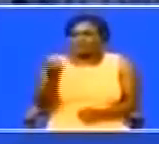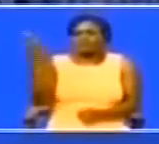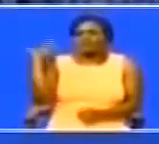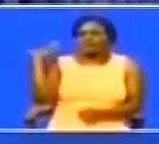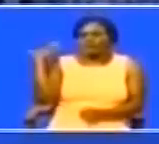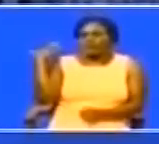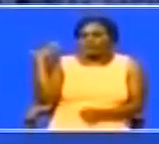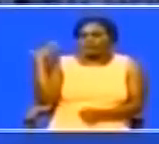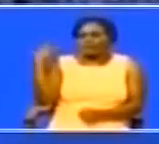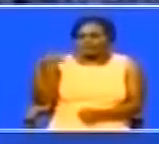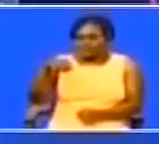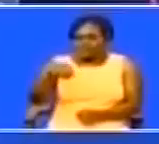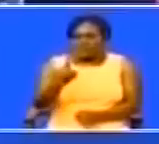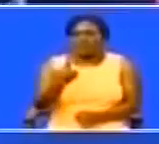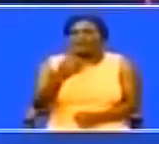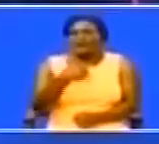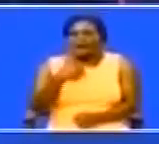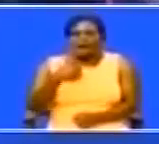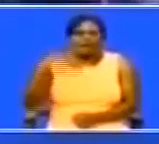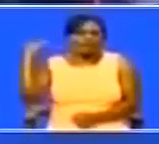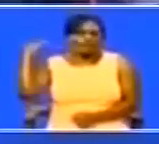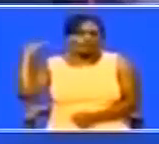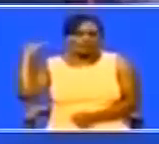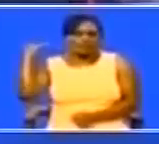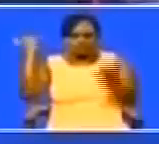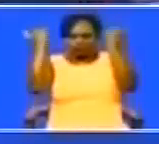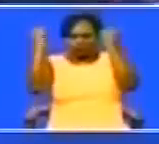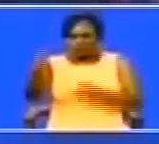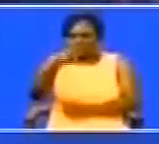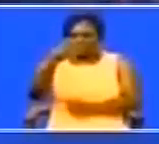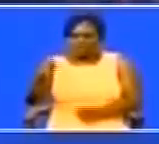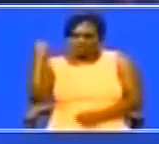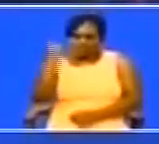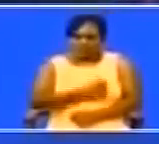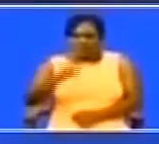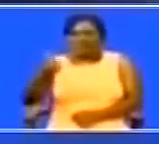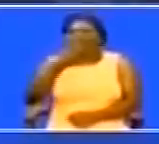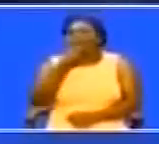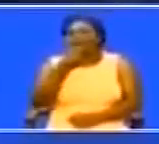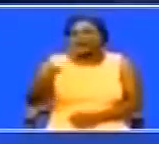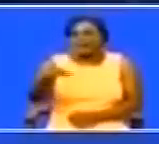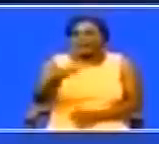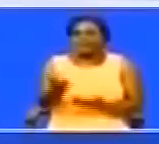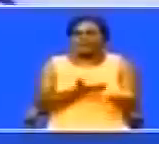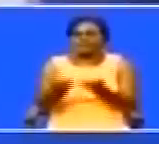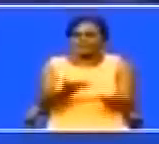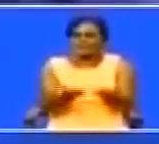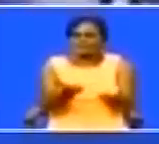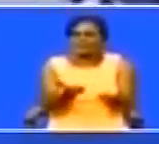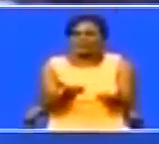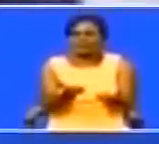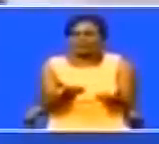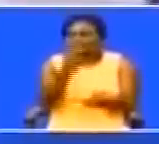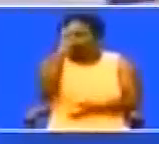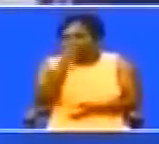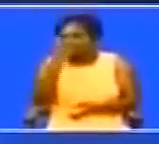awali alikuwa anakabiliwa na kosa la kumdunga kisu mwanamume mmoja katika eneo la kibiashara la Kipkelion.